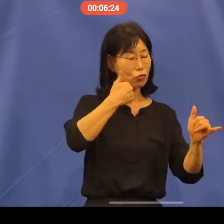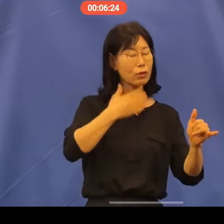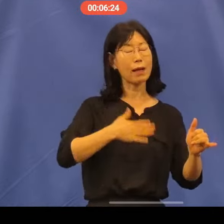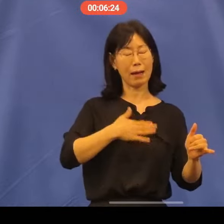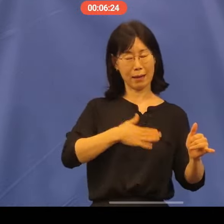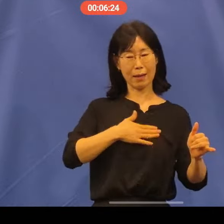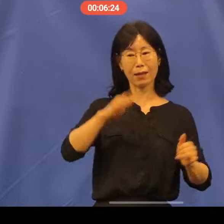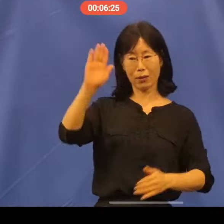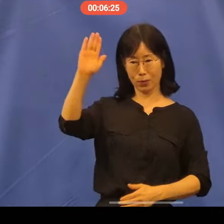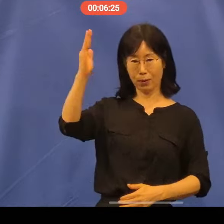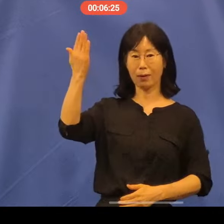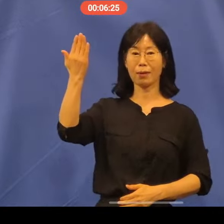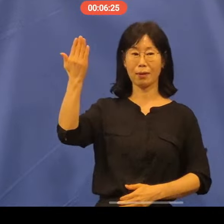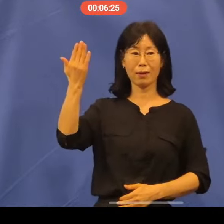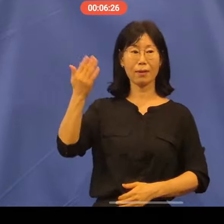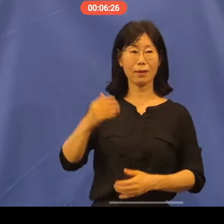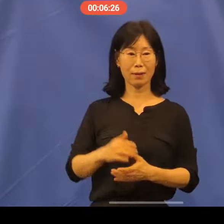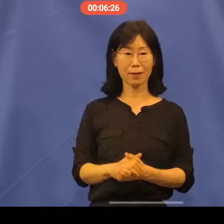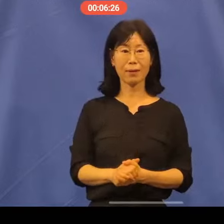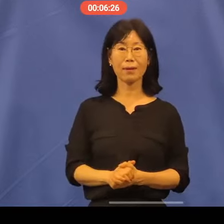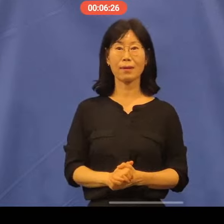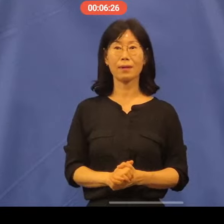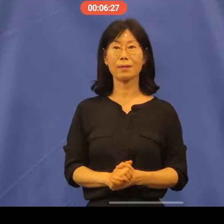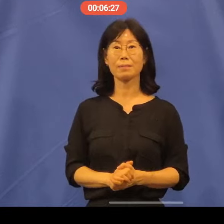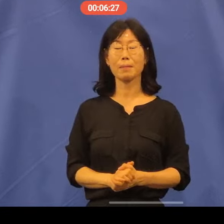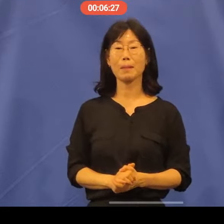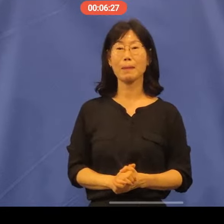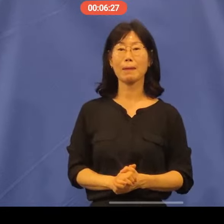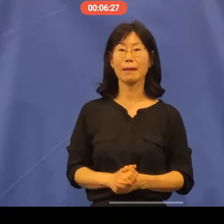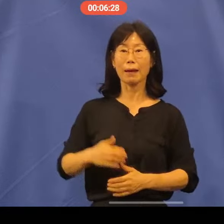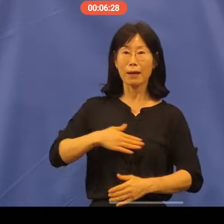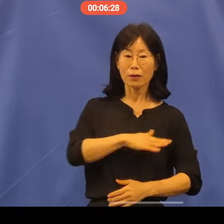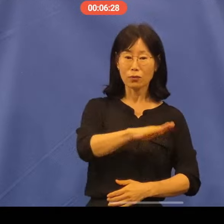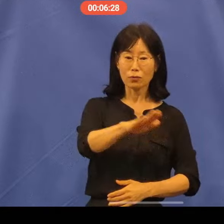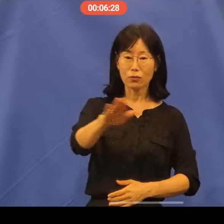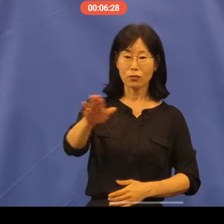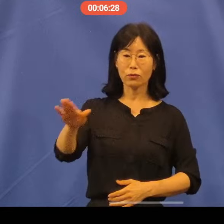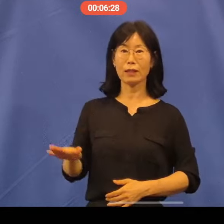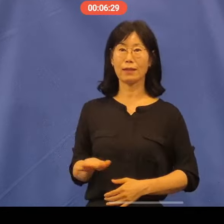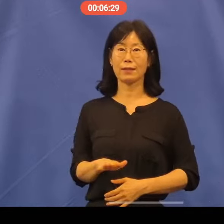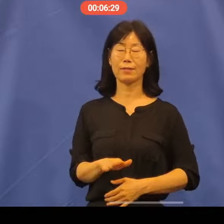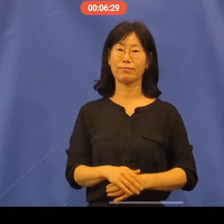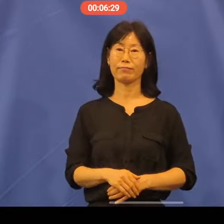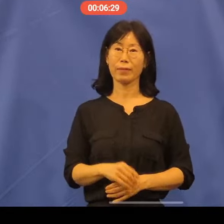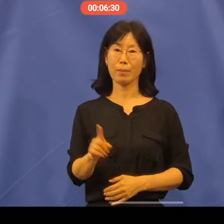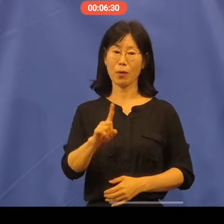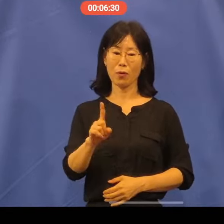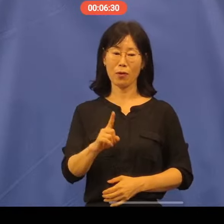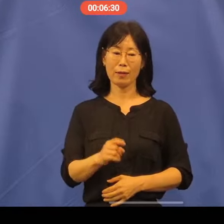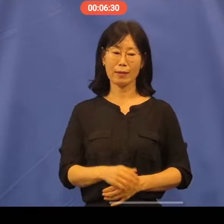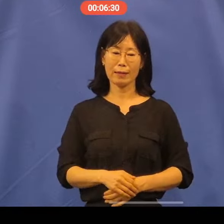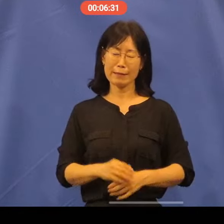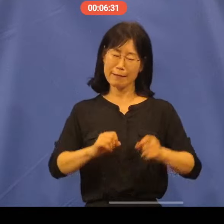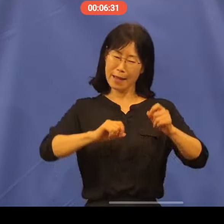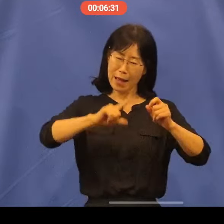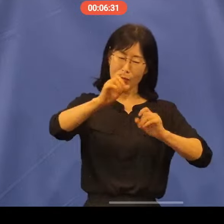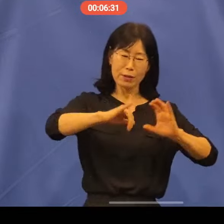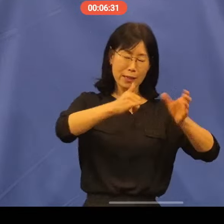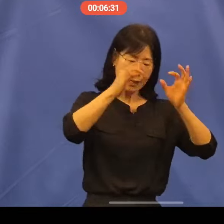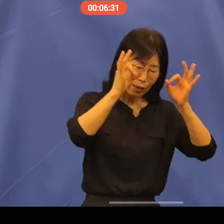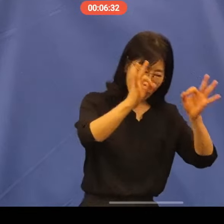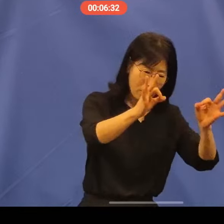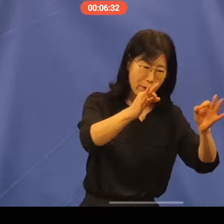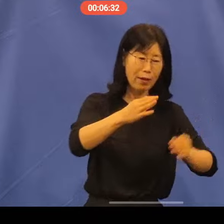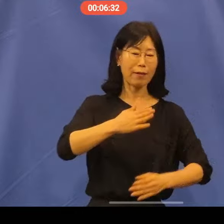연결되어져서 우리에게 말씀하고 있다는 거죠. 자, 근데 우리는 나에 대한, 세상은 전부 다 나에 대한 관심에 빠져 삽니다.